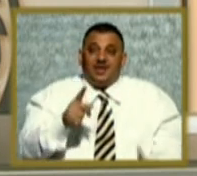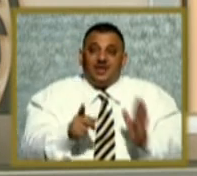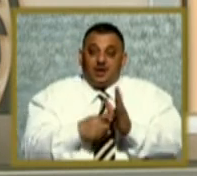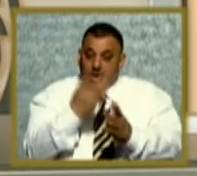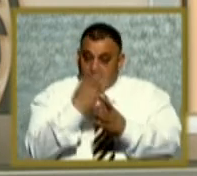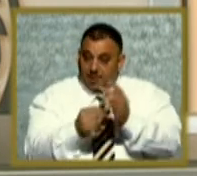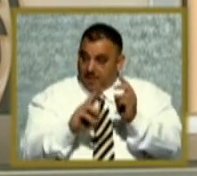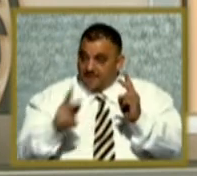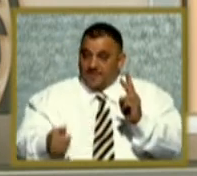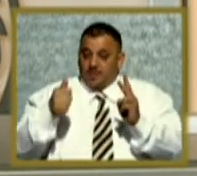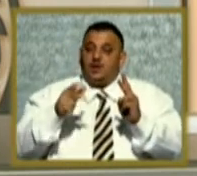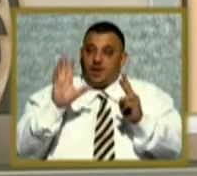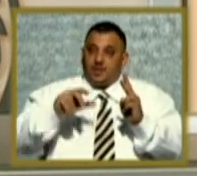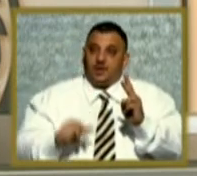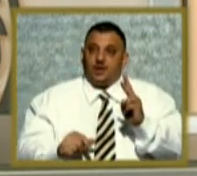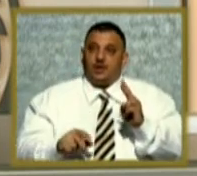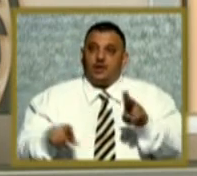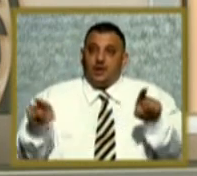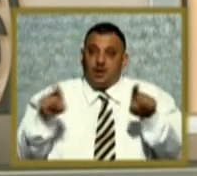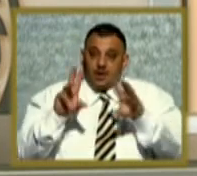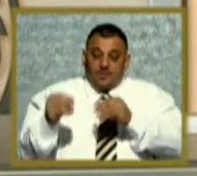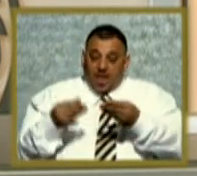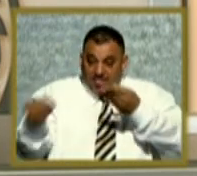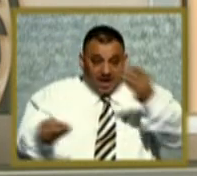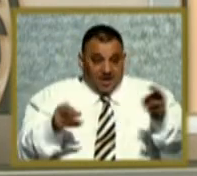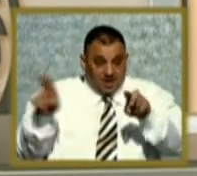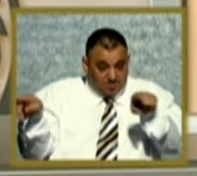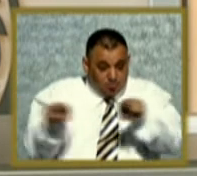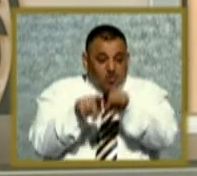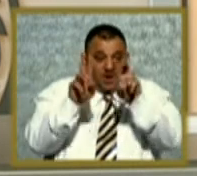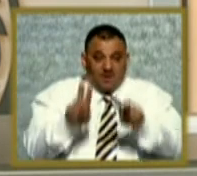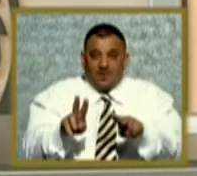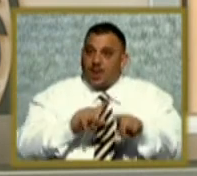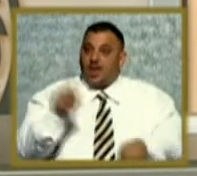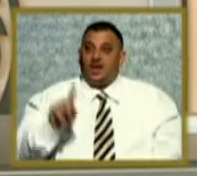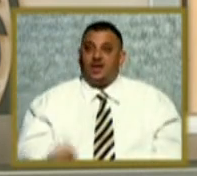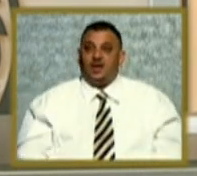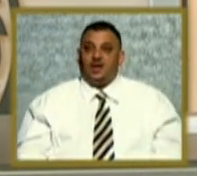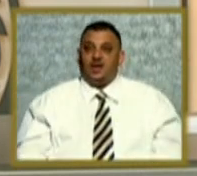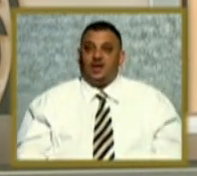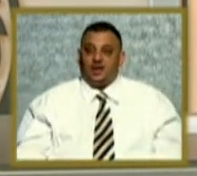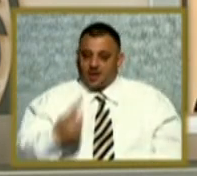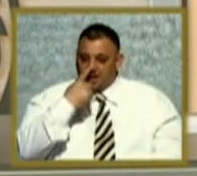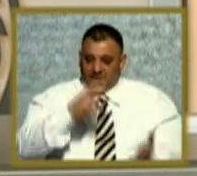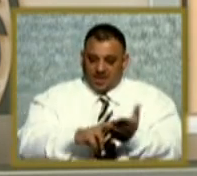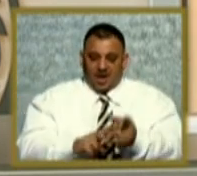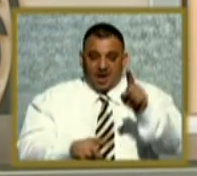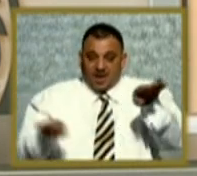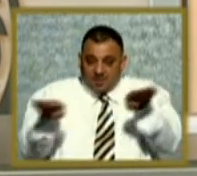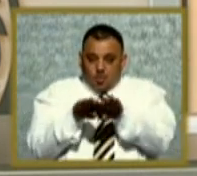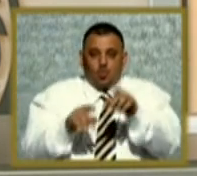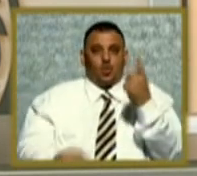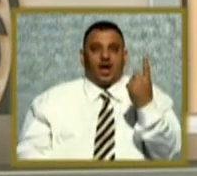أولاد غيره؟ قال نعم. قال كل أولادك أعطيتهم مثل ما أعطيت النعمان؟ قال لا. قال اتقوا الله واعدلوا بين